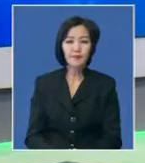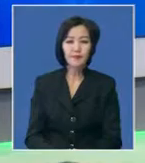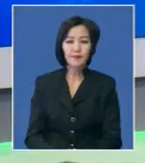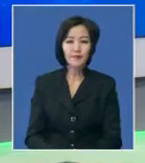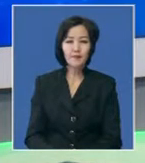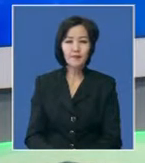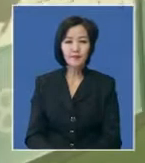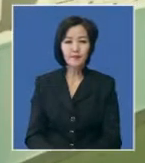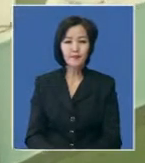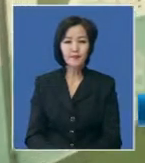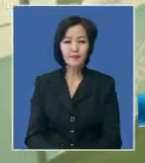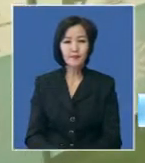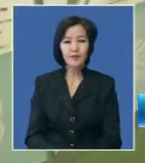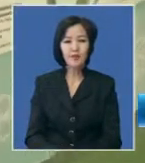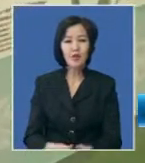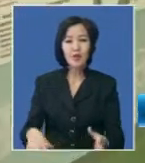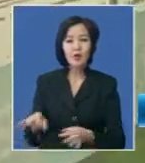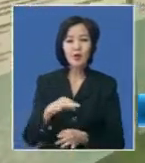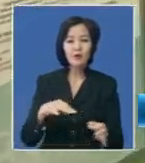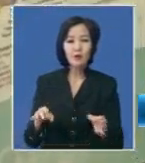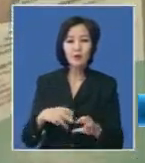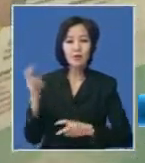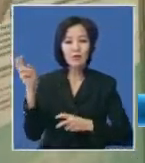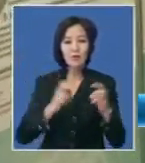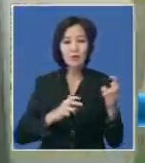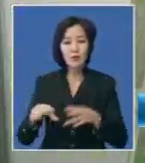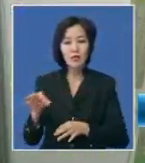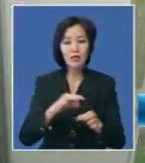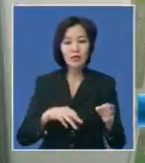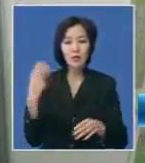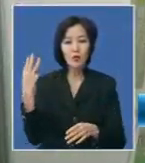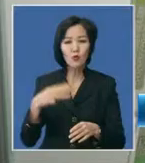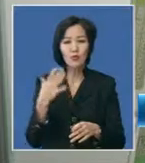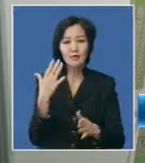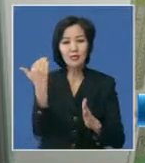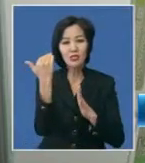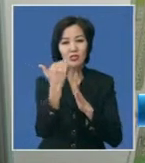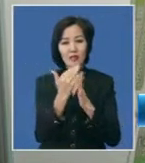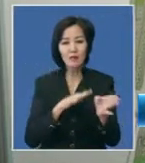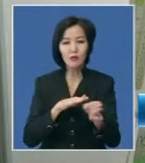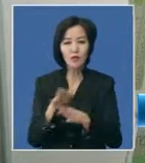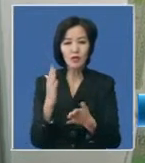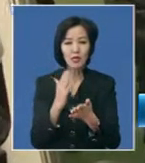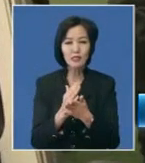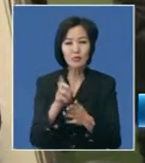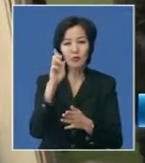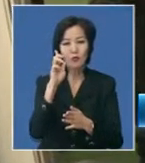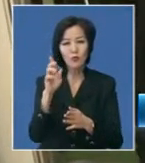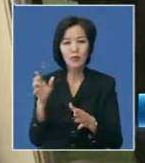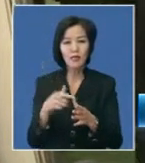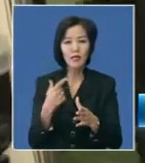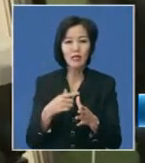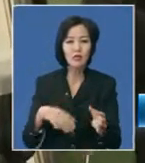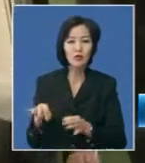тарқатады. Бұл жоба еліміздің индустрияландыру картасының 35-ші тармағы бойынша жүзеге асып отыр. Үкімет аталған жоба